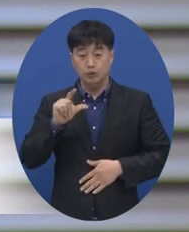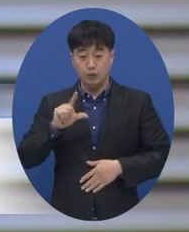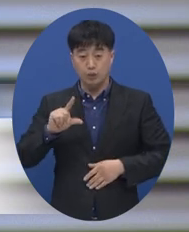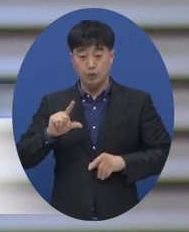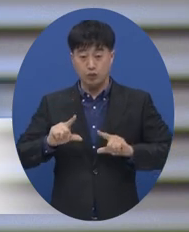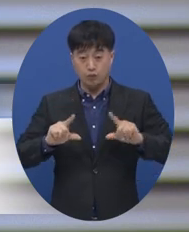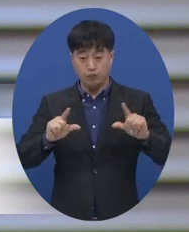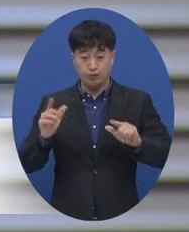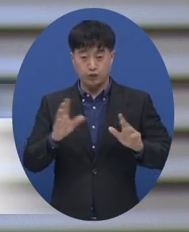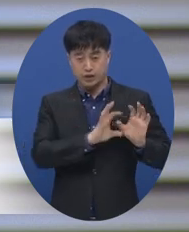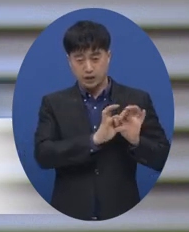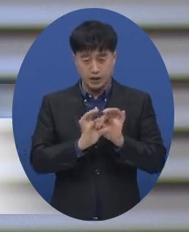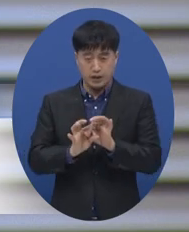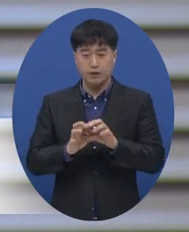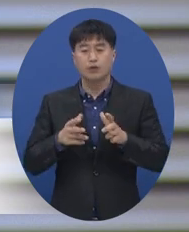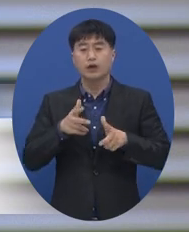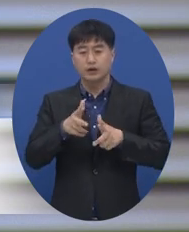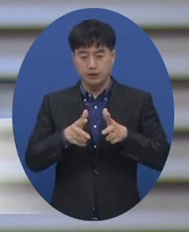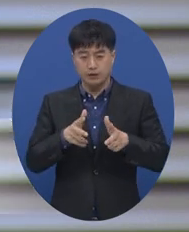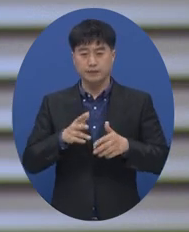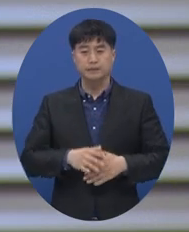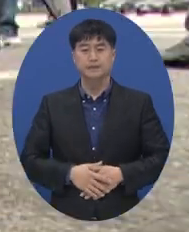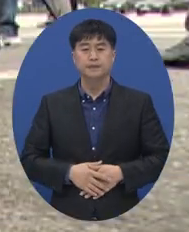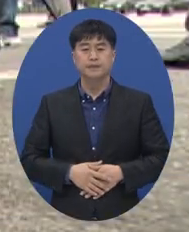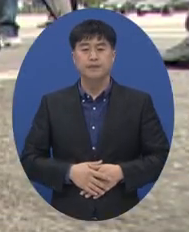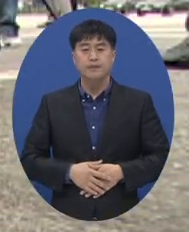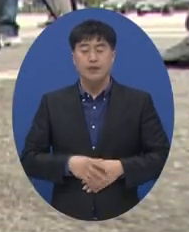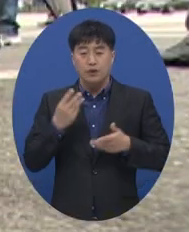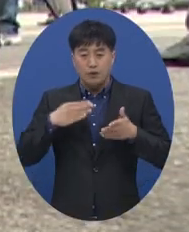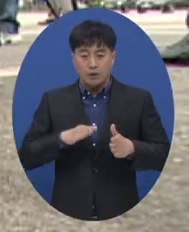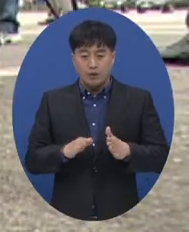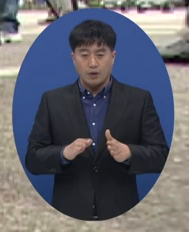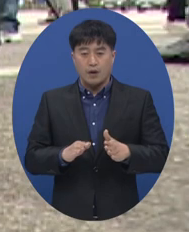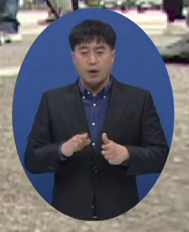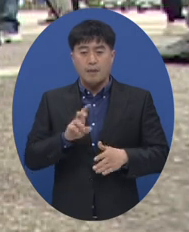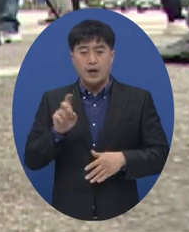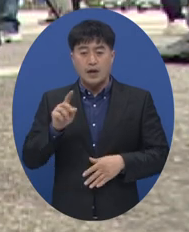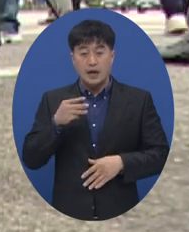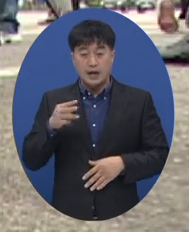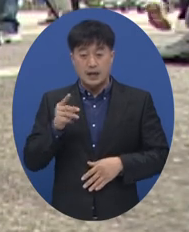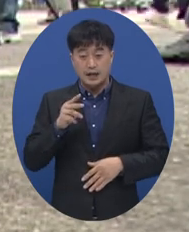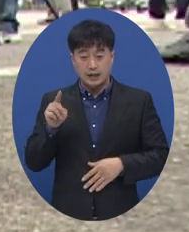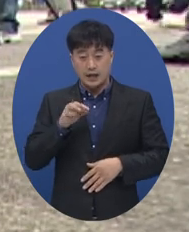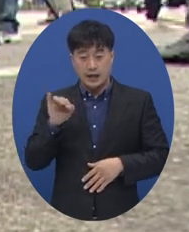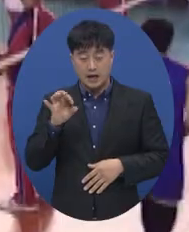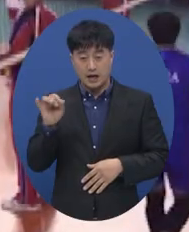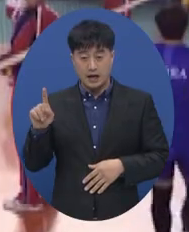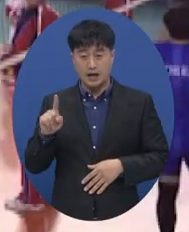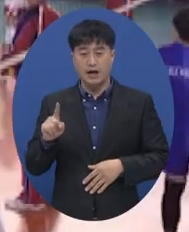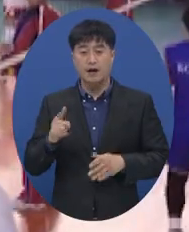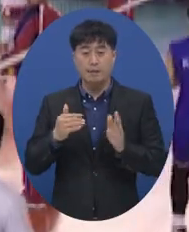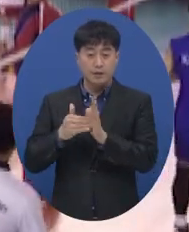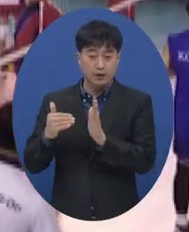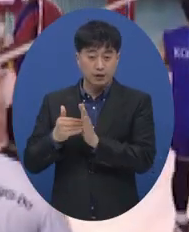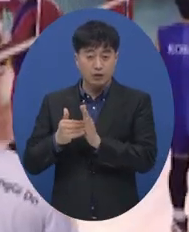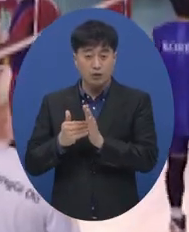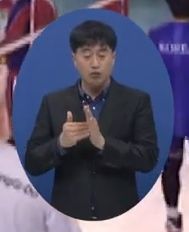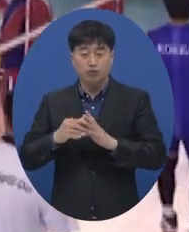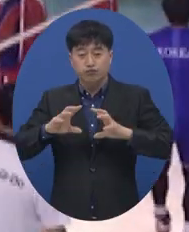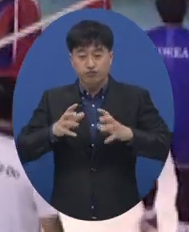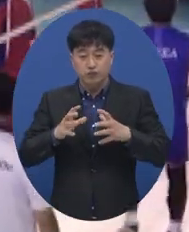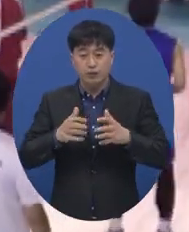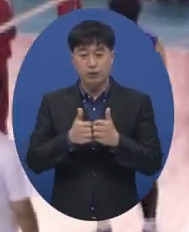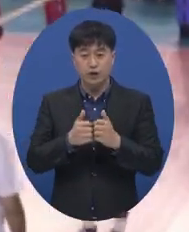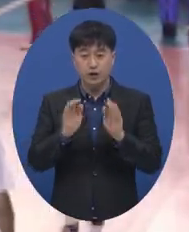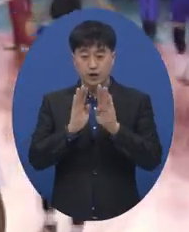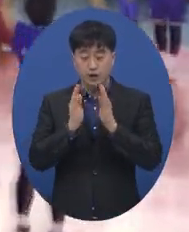2015년부터 계속 지속적으로 지금 하고 있는 사업입니다. 이런 것들은. 경기도는 말라리아 방역 지원과 북측 대표단이 참여한 국제회의를